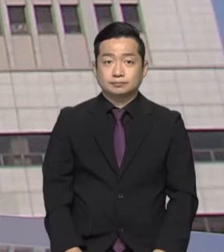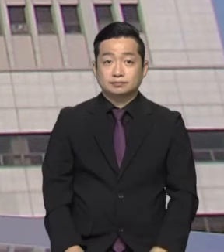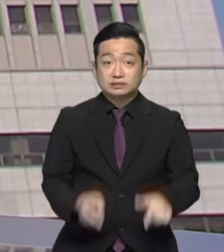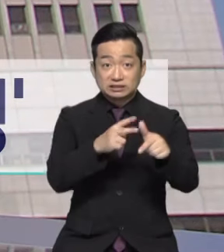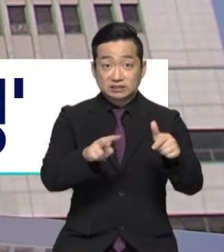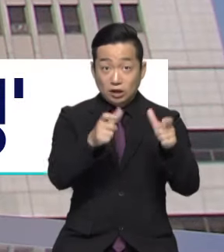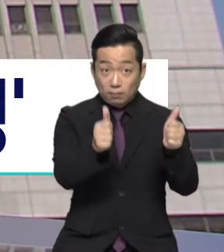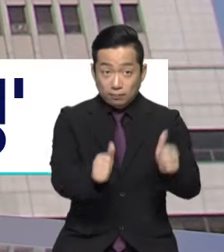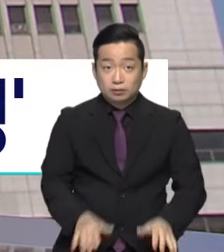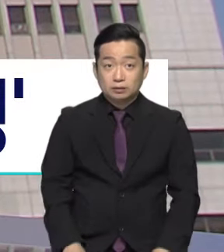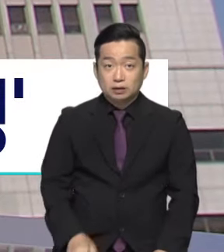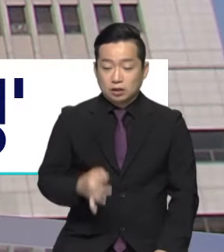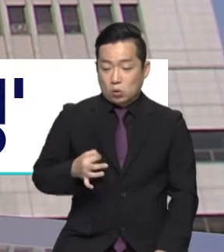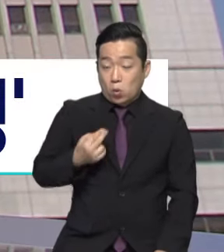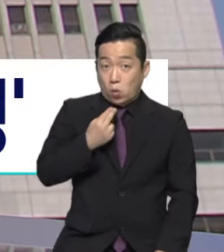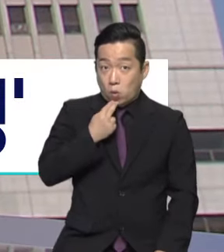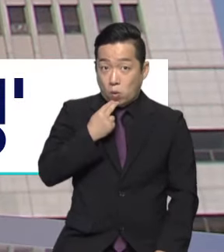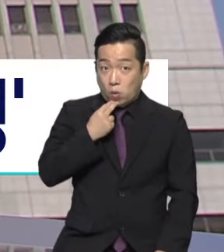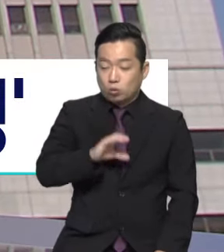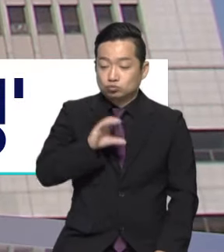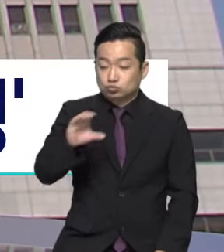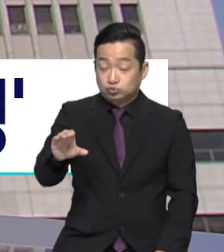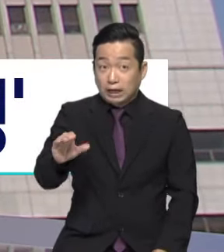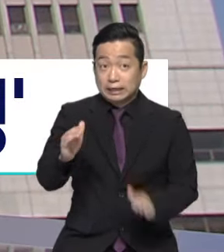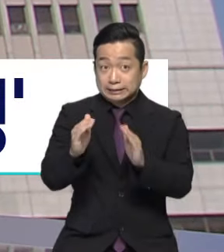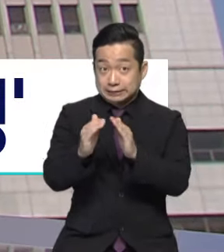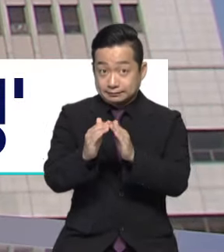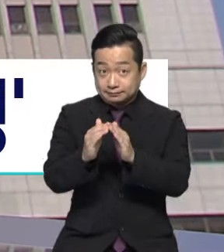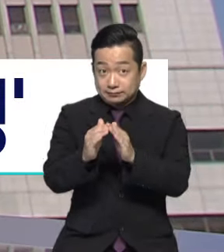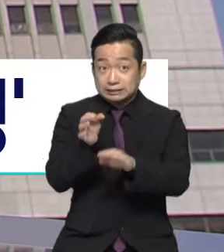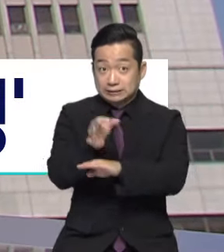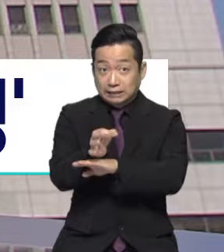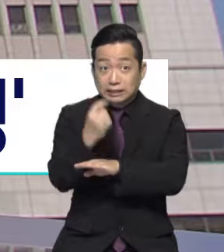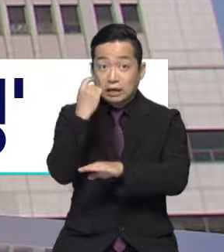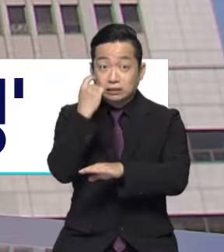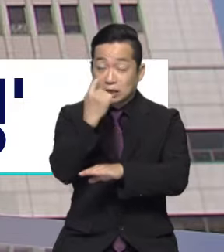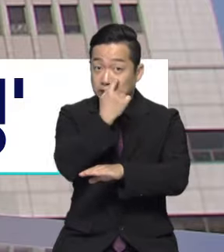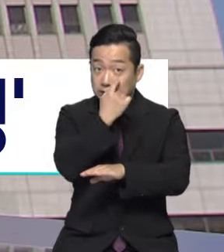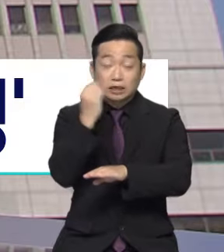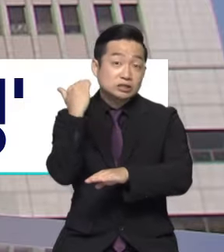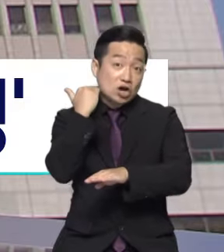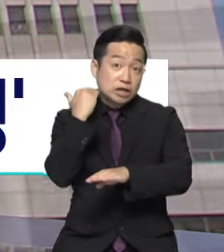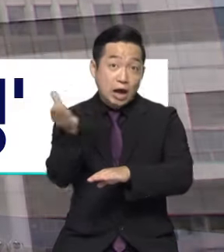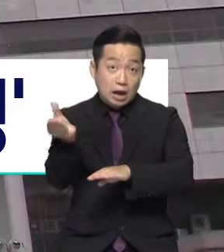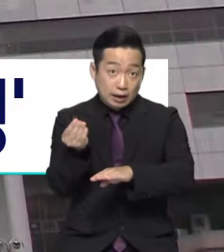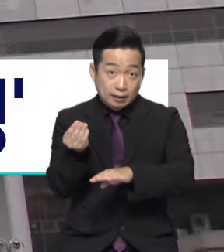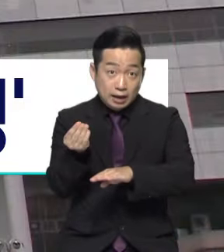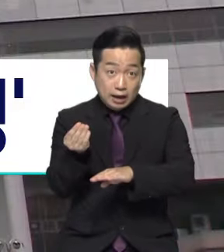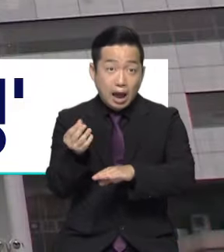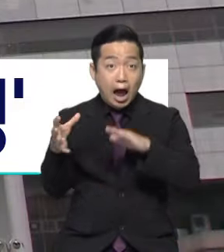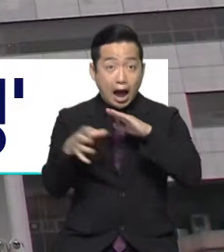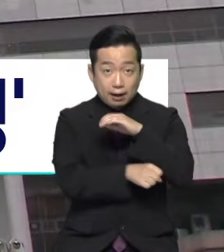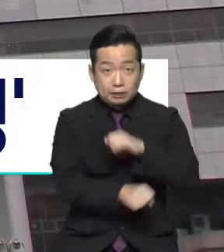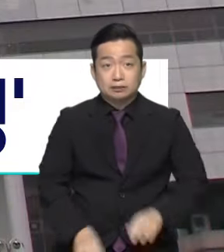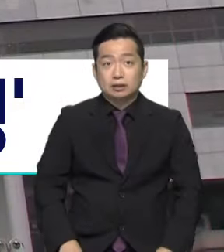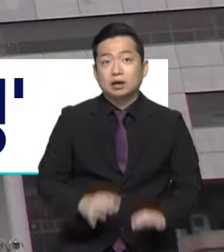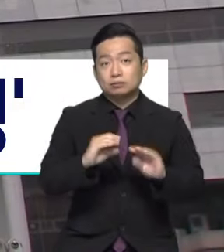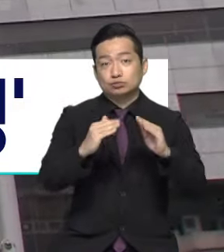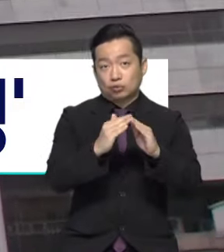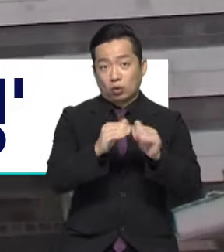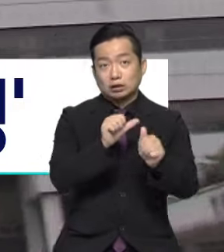인천 지방법원은 무자본 갭투기 방식으로 전세 보증금을 가로챈 혐의를 받는 부동산 자문업체 대표 AC 등